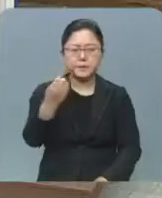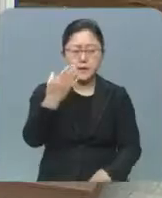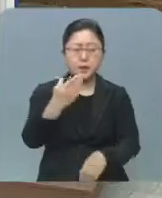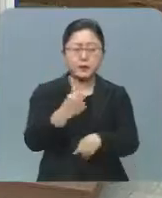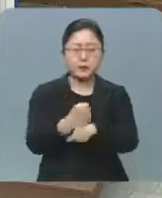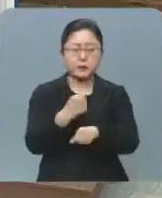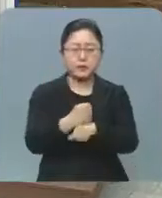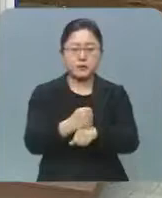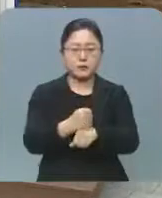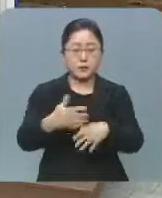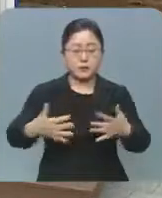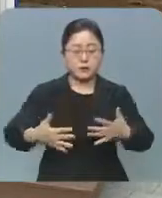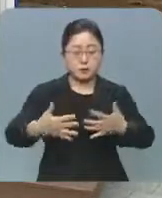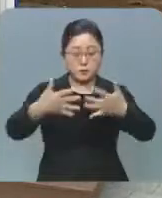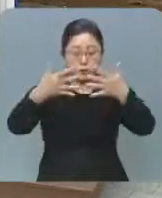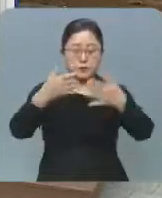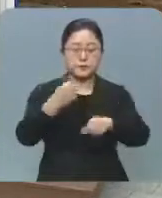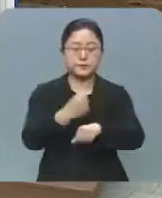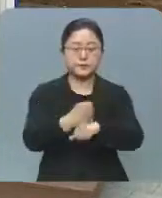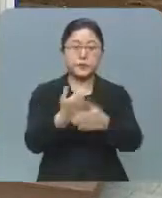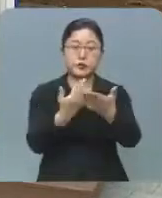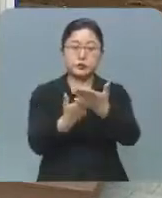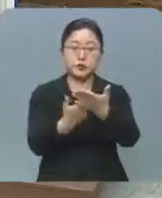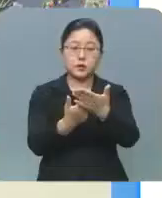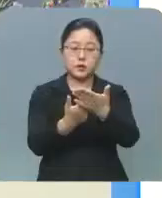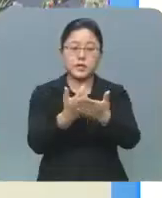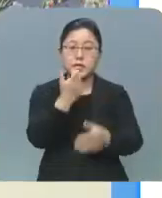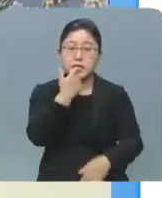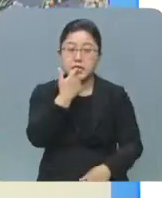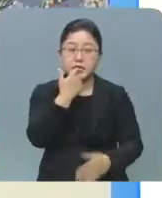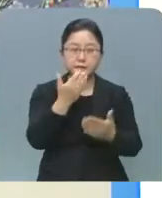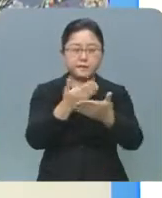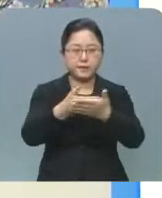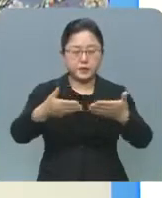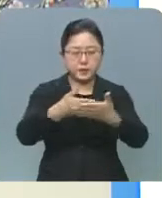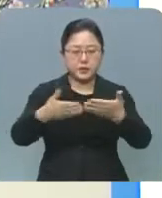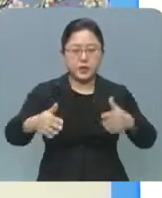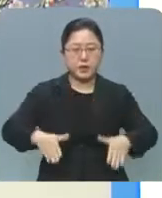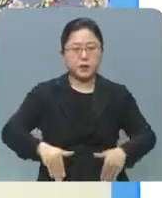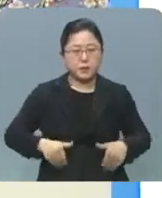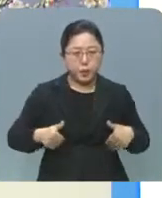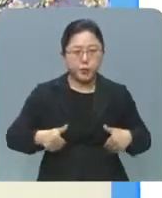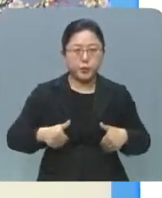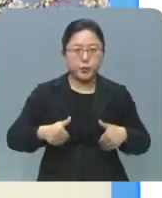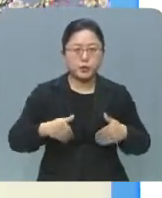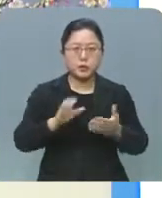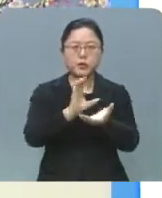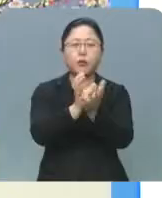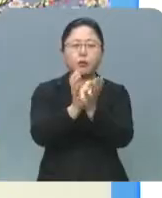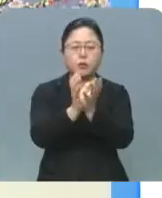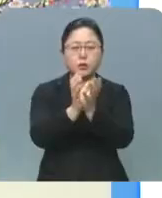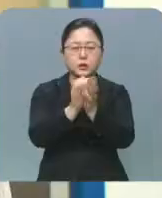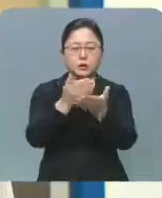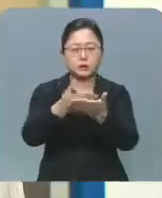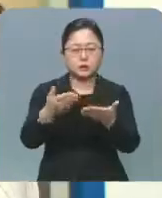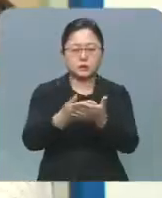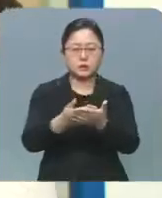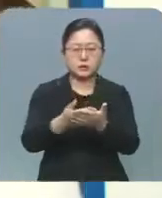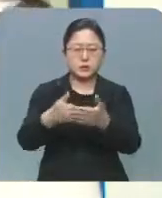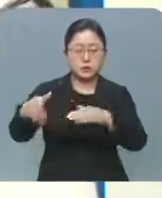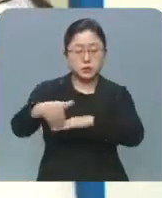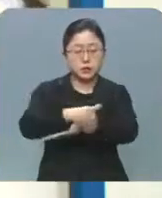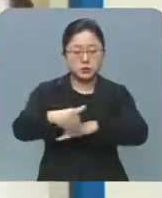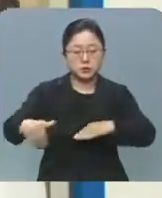켜지고 커튼이 올라갑니다. 유리 건너 하얀 벽면에는 봄을 알리는 매화 그림이 걸려 있습니다. 지나가면서